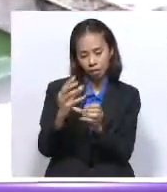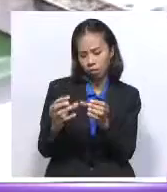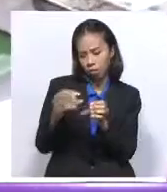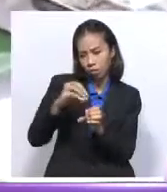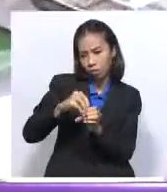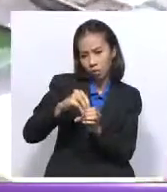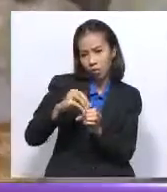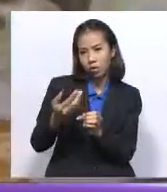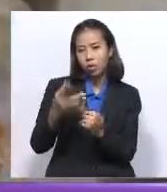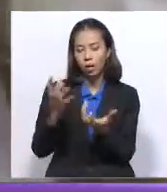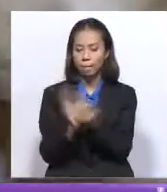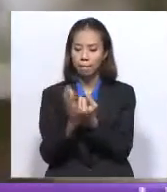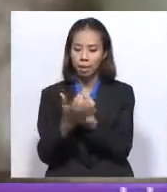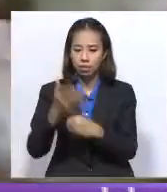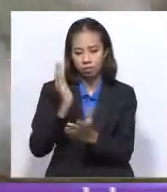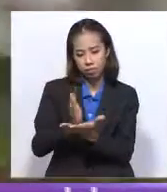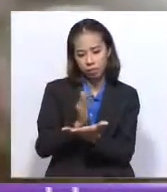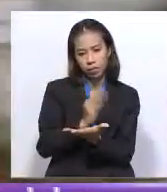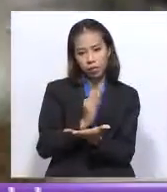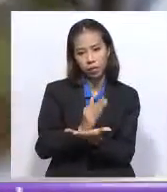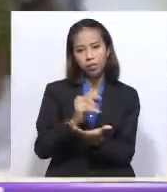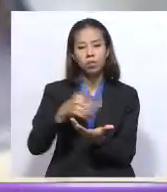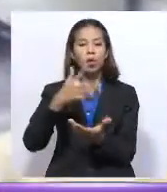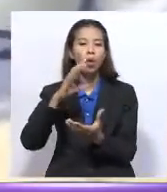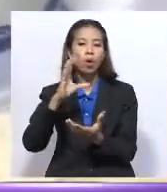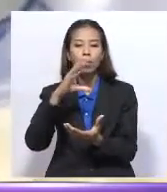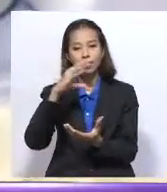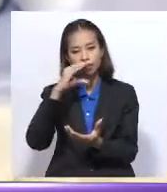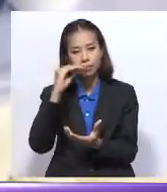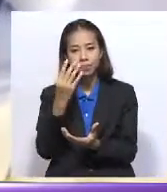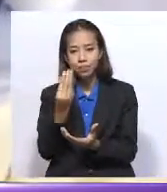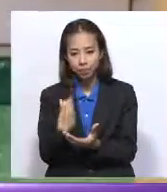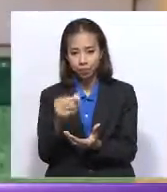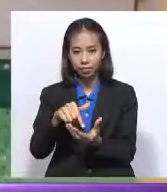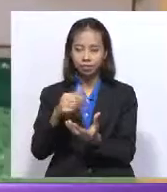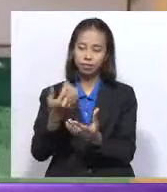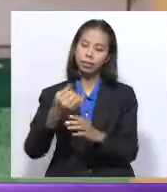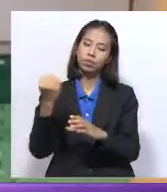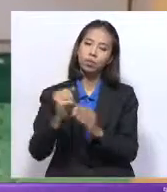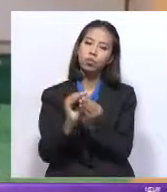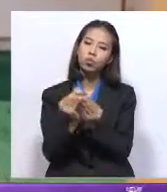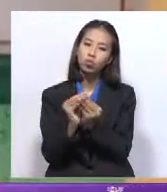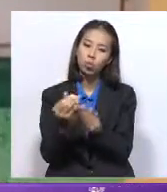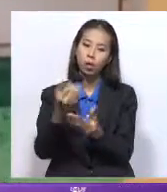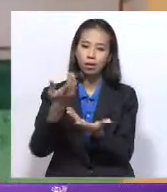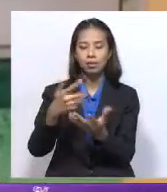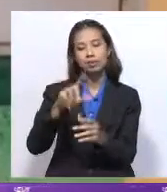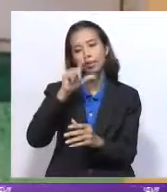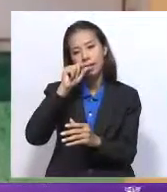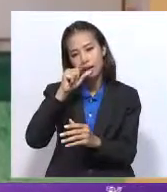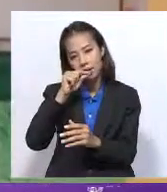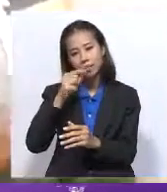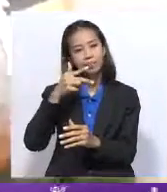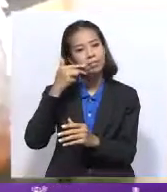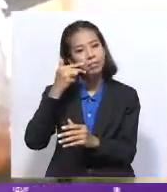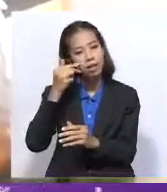การนำผักกาดหวานสับละเอียดหัวหอมสับถั่วลิสงคั่วตำหยาบน้ำตาลปี๊บไก่บด